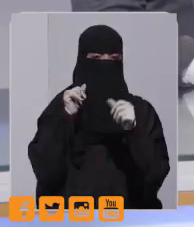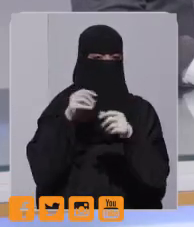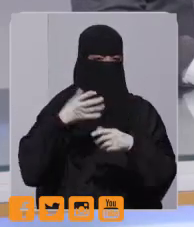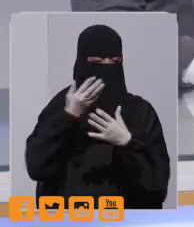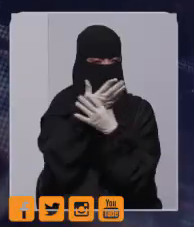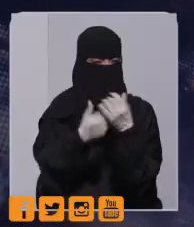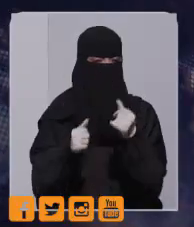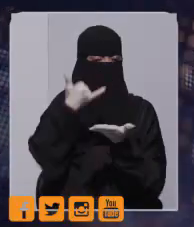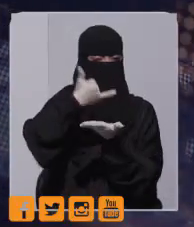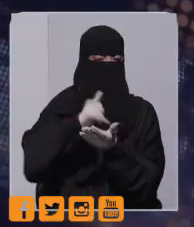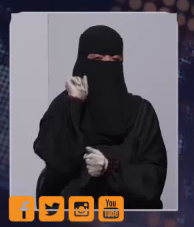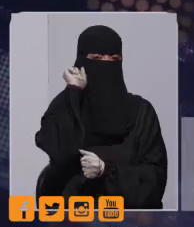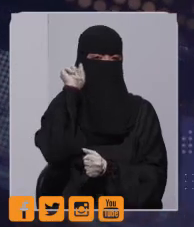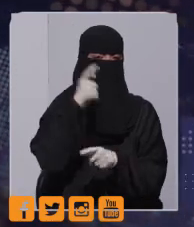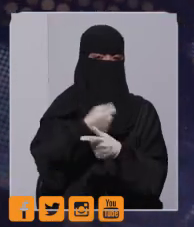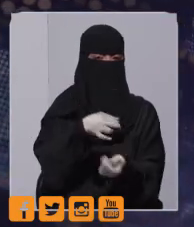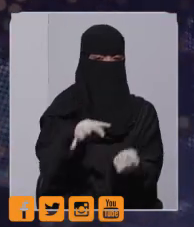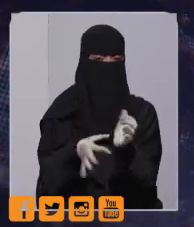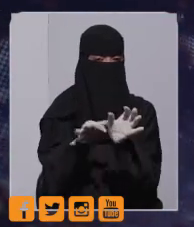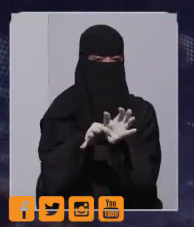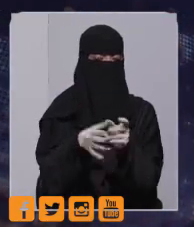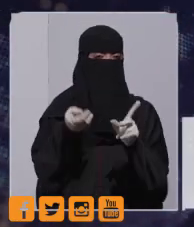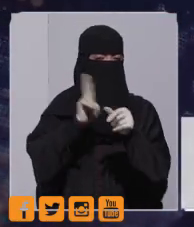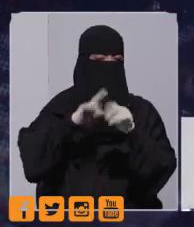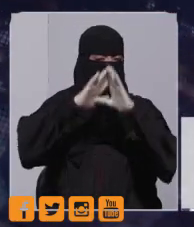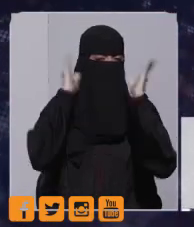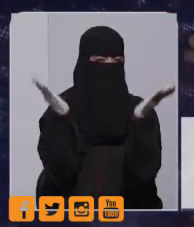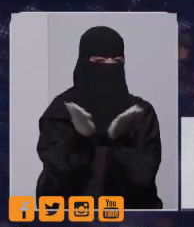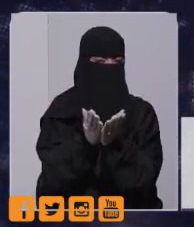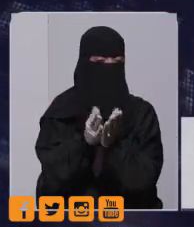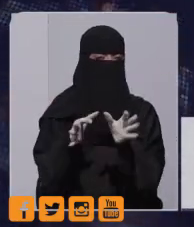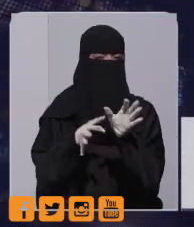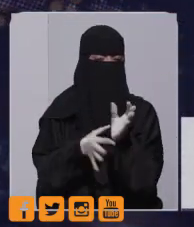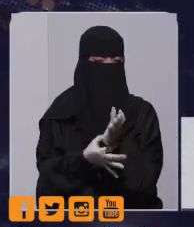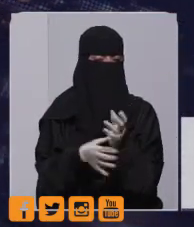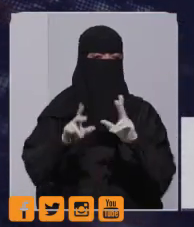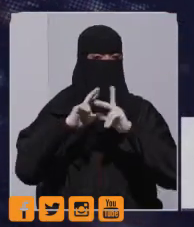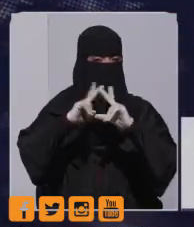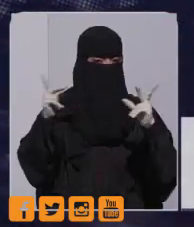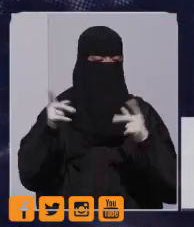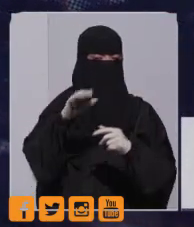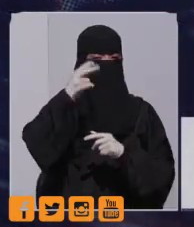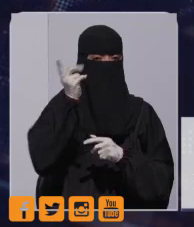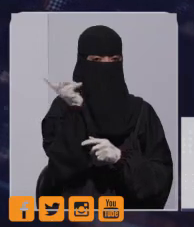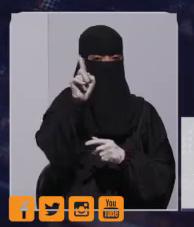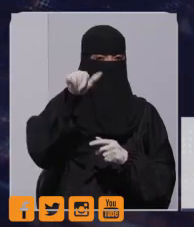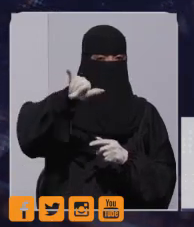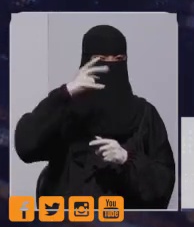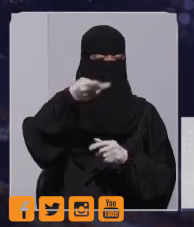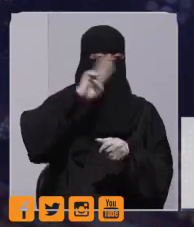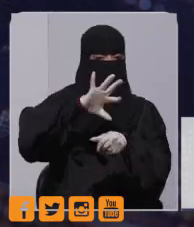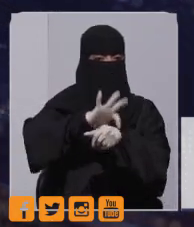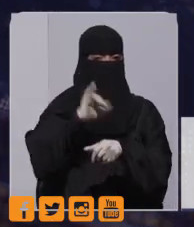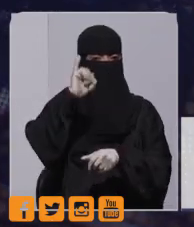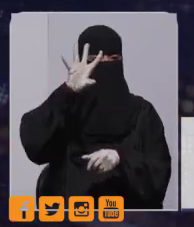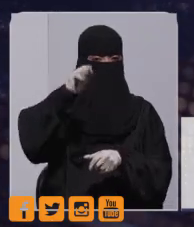وولاده كما ضمت تعميم عضويه كل من الدكتور ربيع عمر بن رباع استشاري الجراحه العامه والدكتوره مها